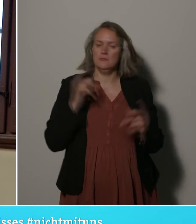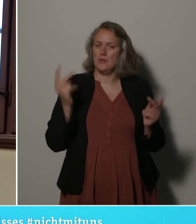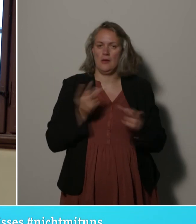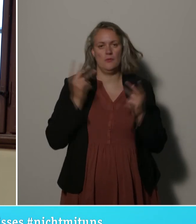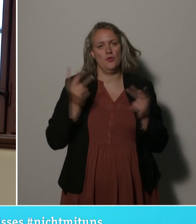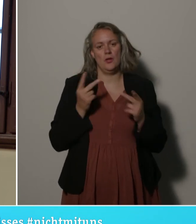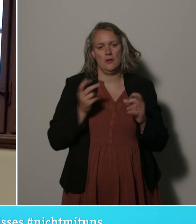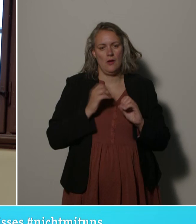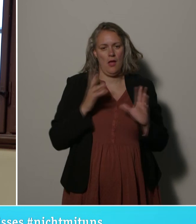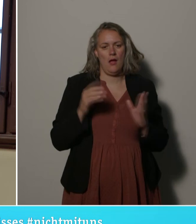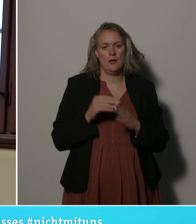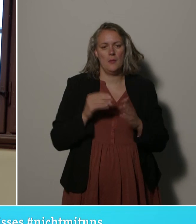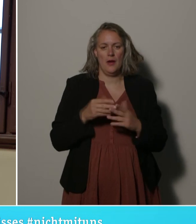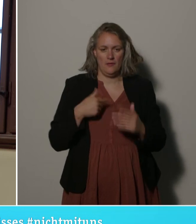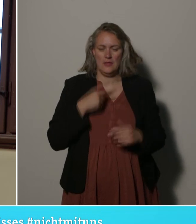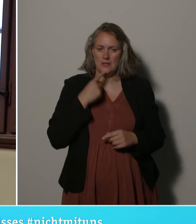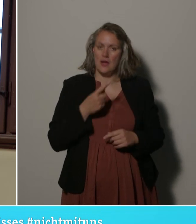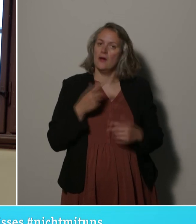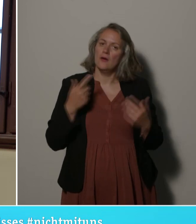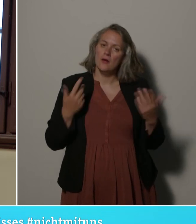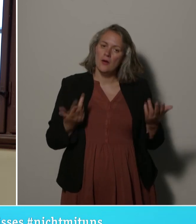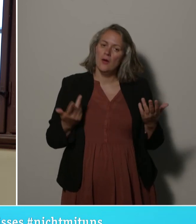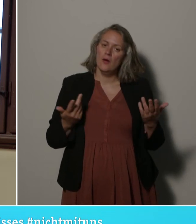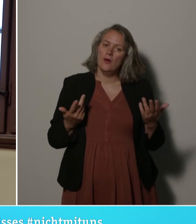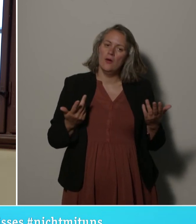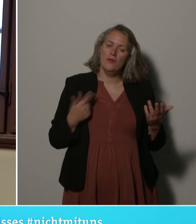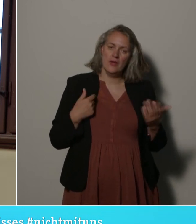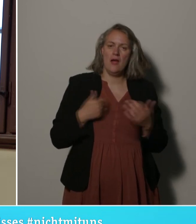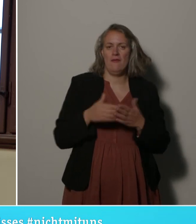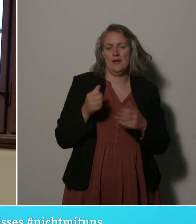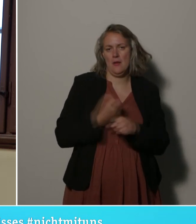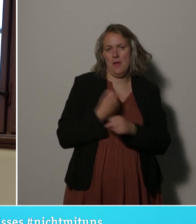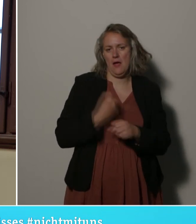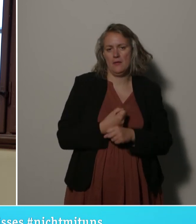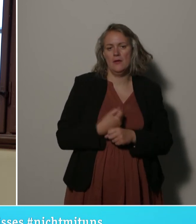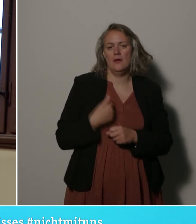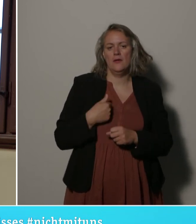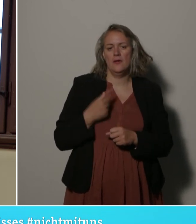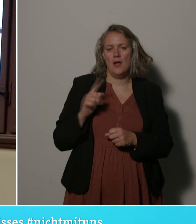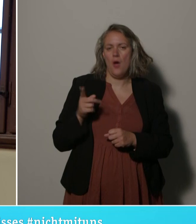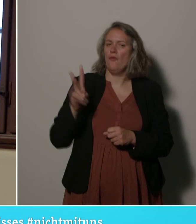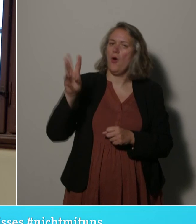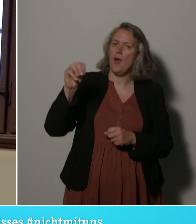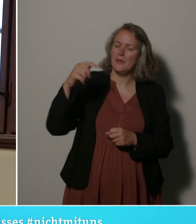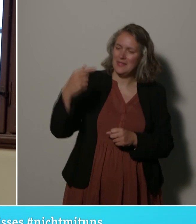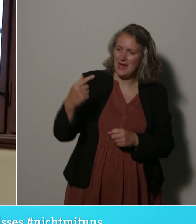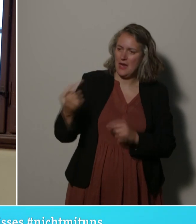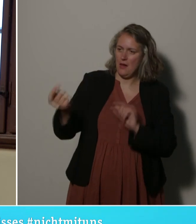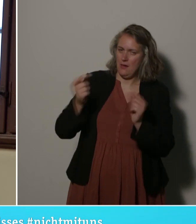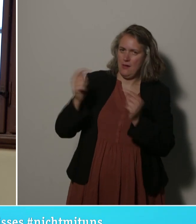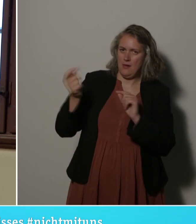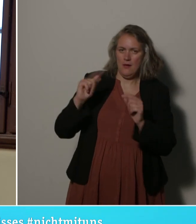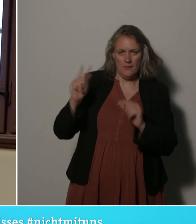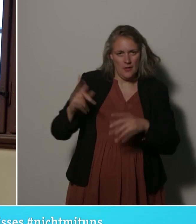und da stehe ich auch im Wort, werden wir das verfolgen. Wir werden im VMT die Diskussionen